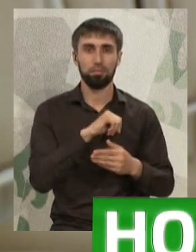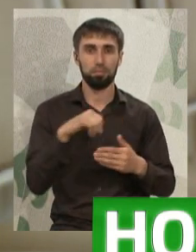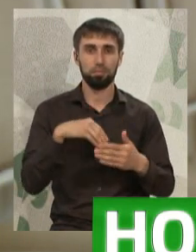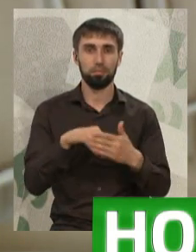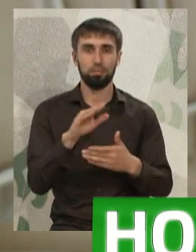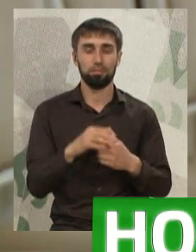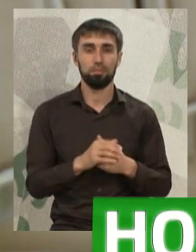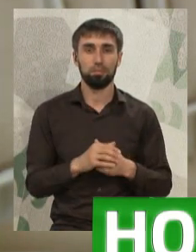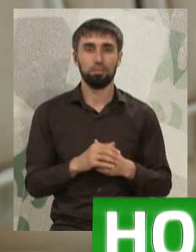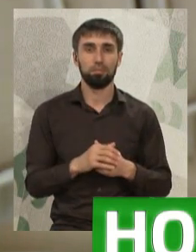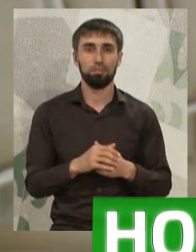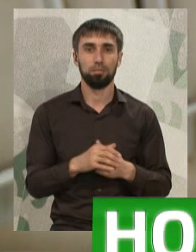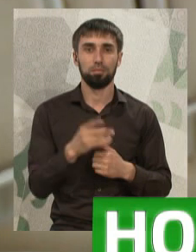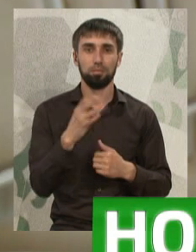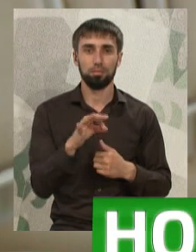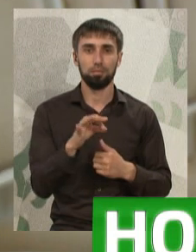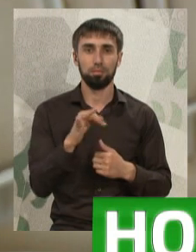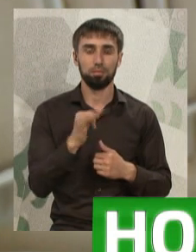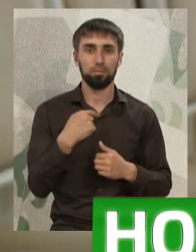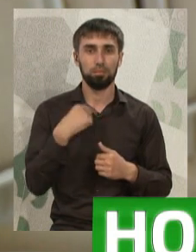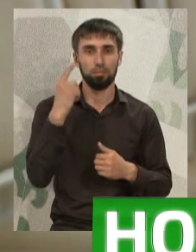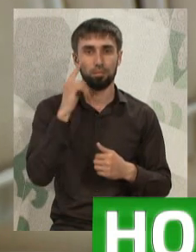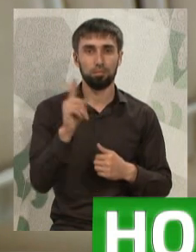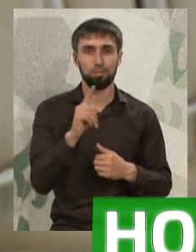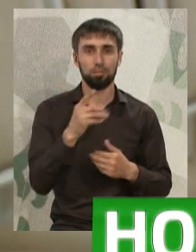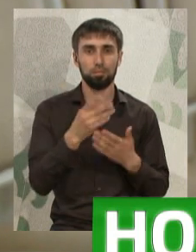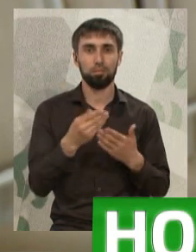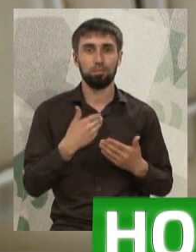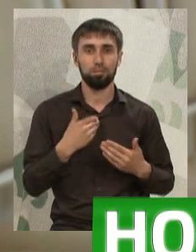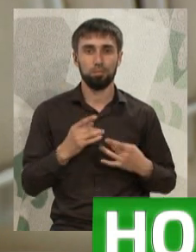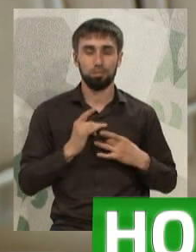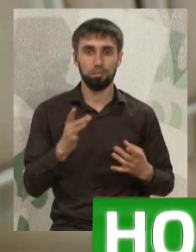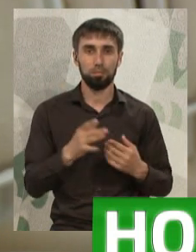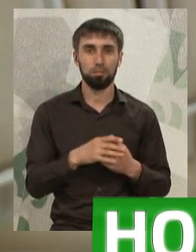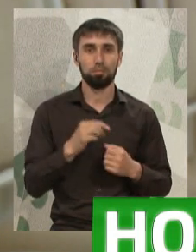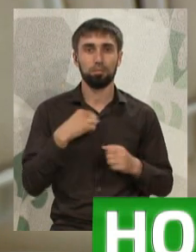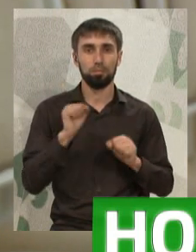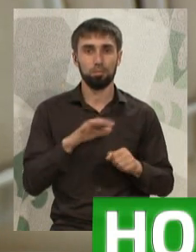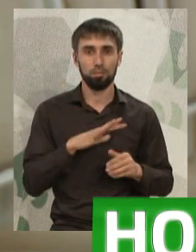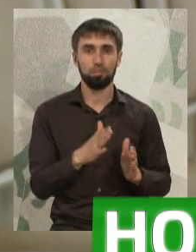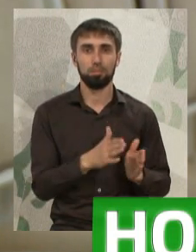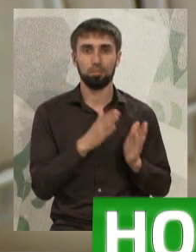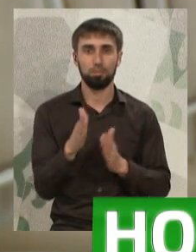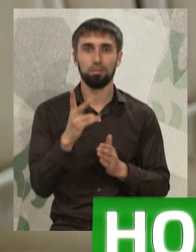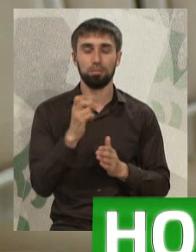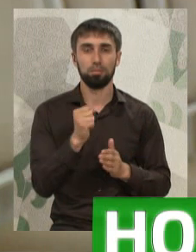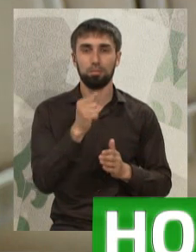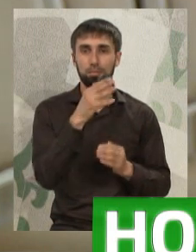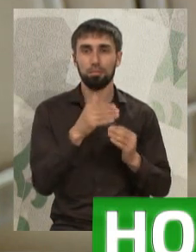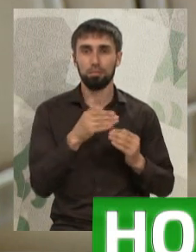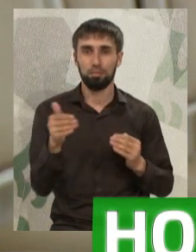наилучшего. Ну, я думаю, что наш праздник мы, может быть, перенесем на более поздний